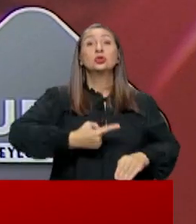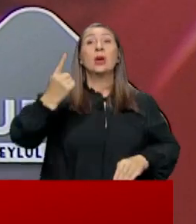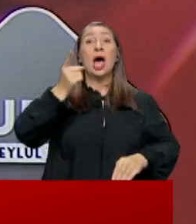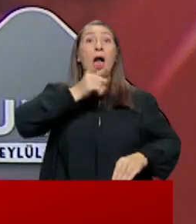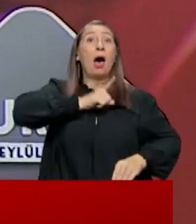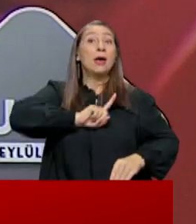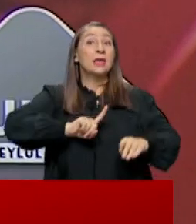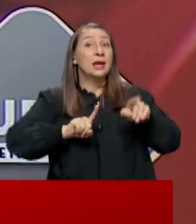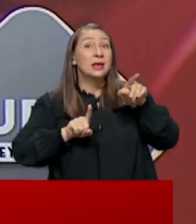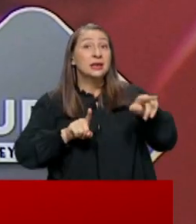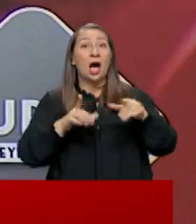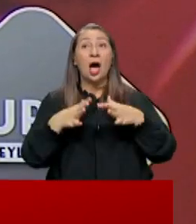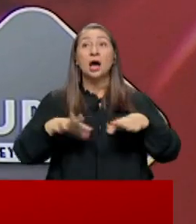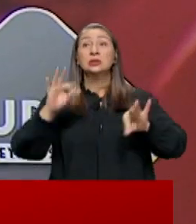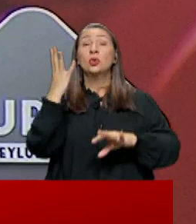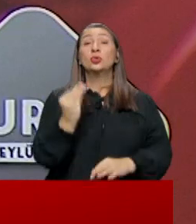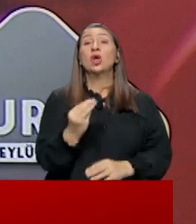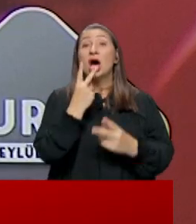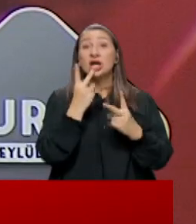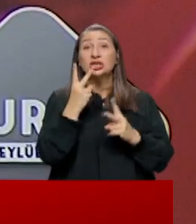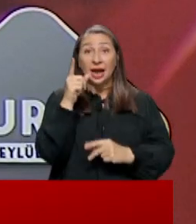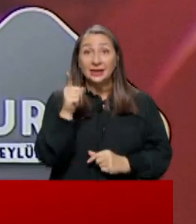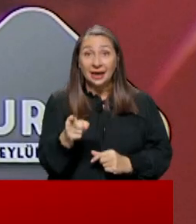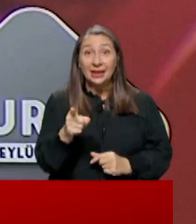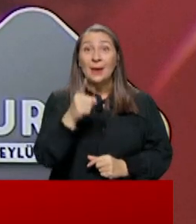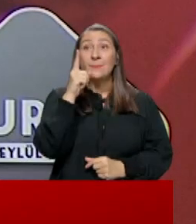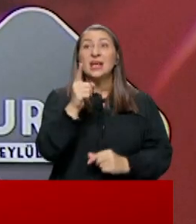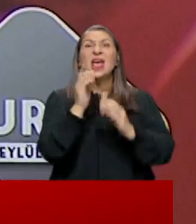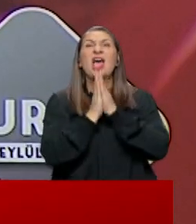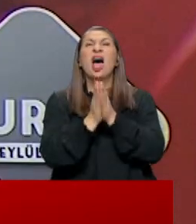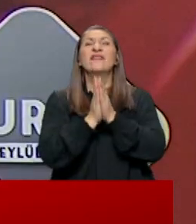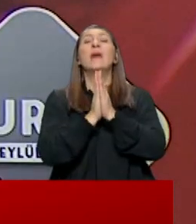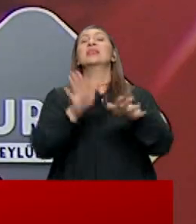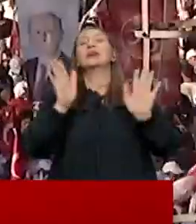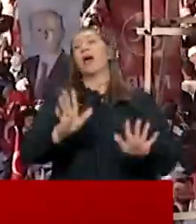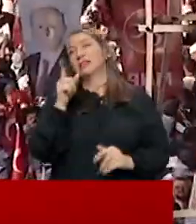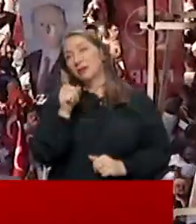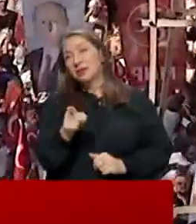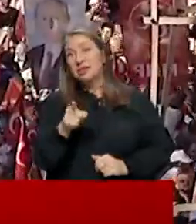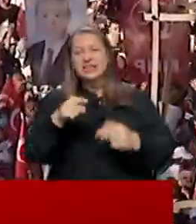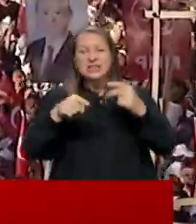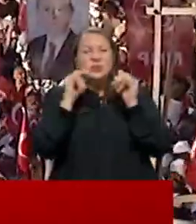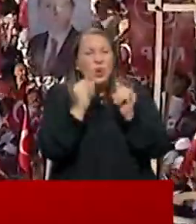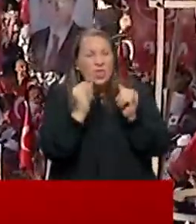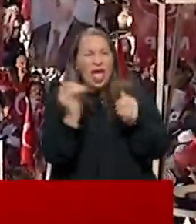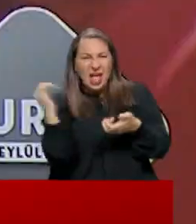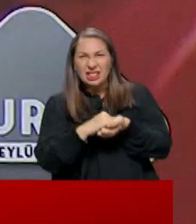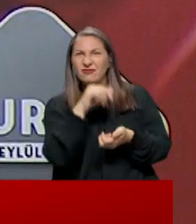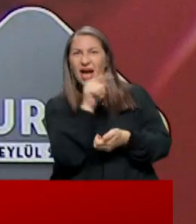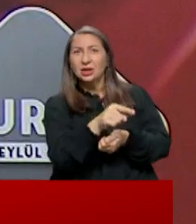Cumhurbaşkanlığı adaylığına hazır olduğunu açıklarken bir yalvarmadığı kalmıştır. Zillet